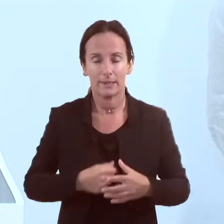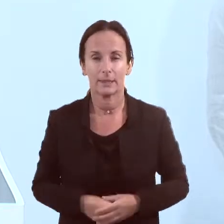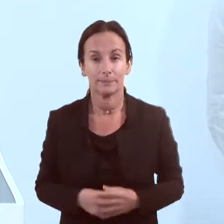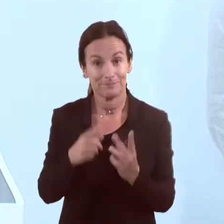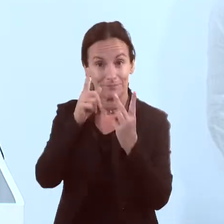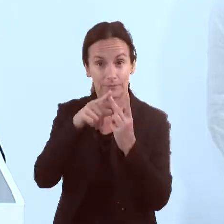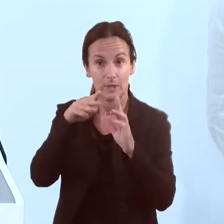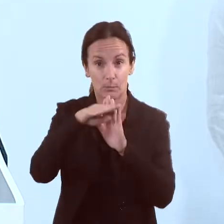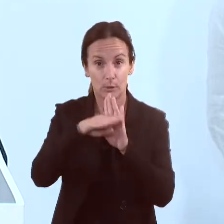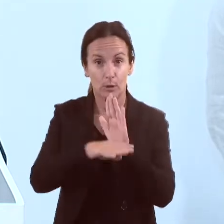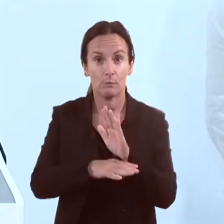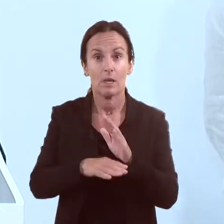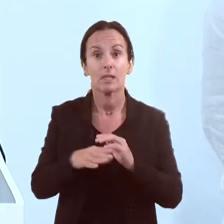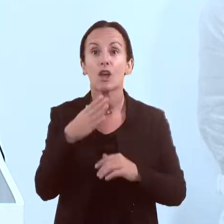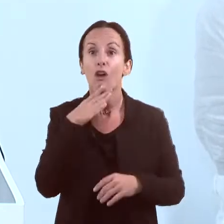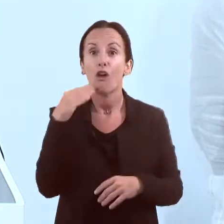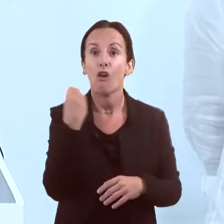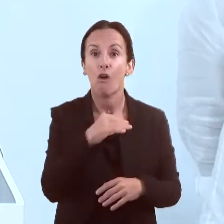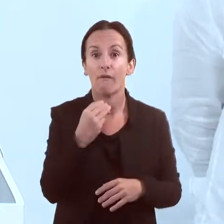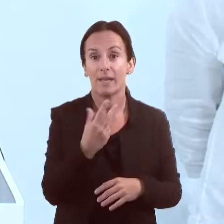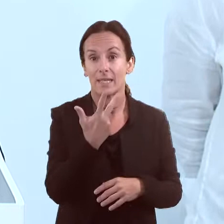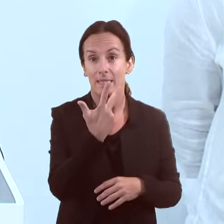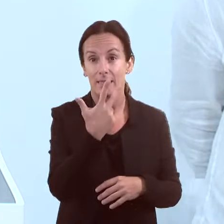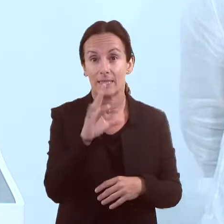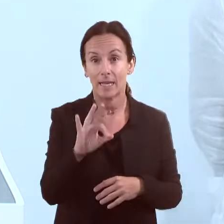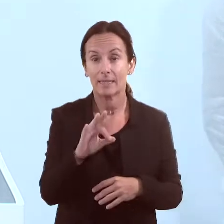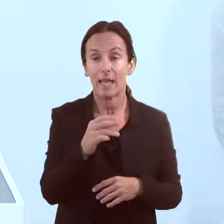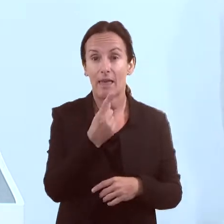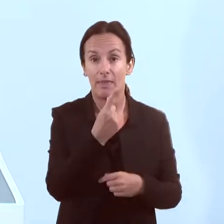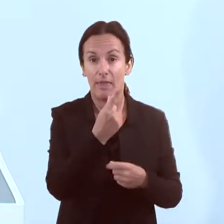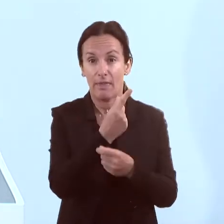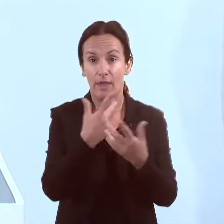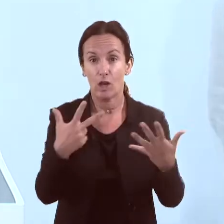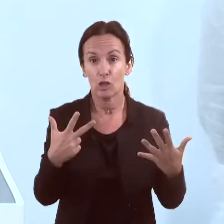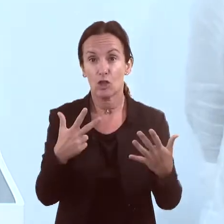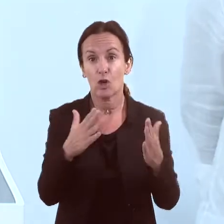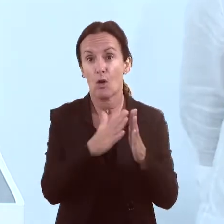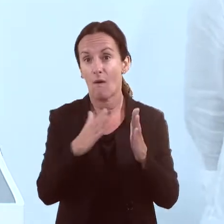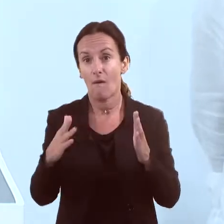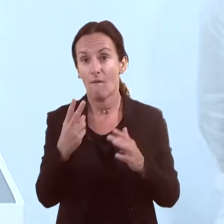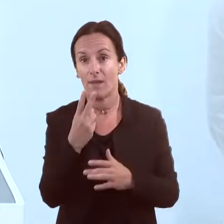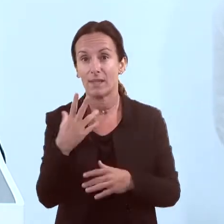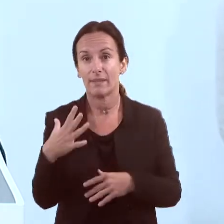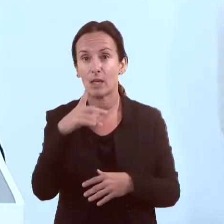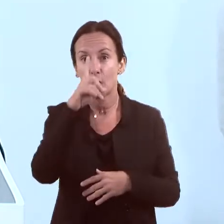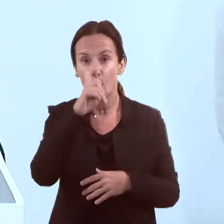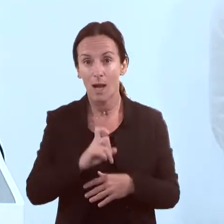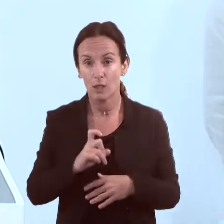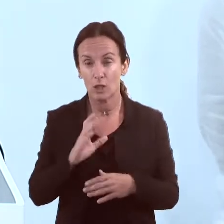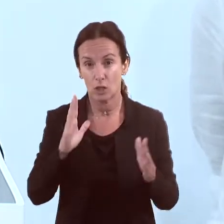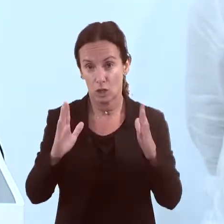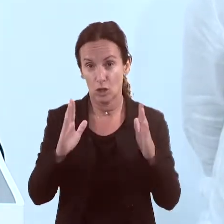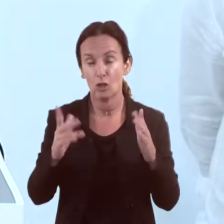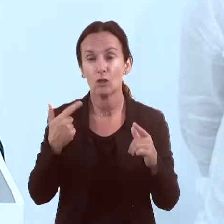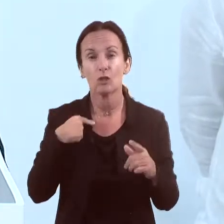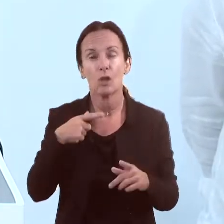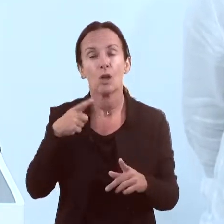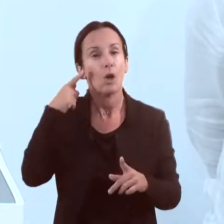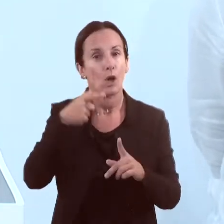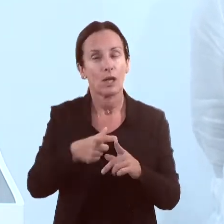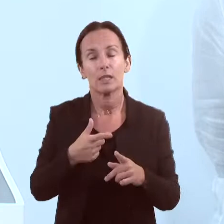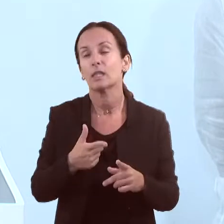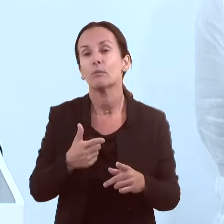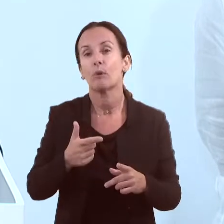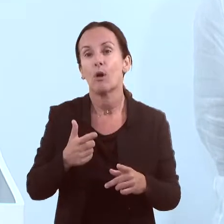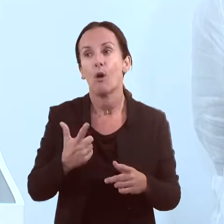a 30 joves a Mallorca entre 18 i 25 anys per també donar-los una oportunitat per a la inclusió sociolaboral.